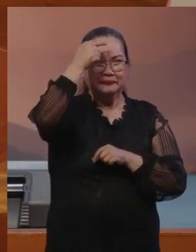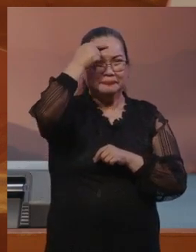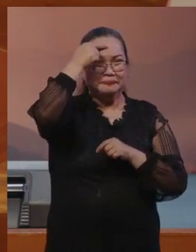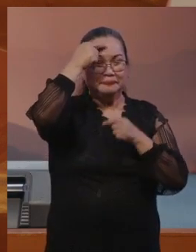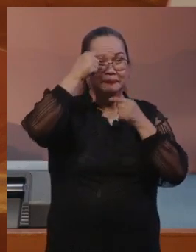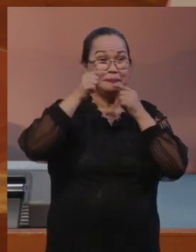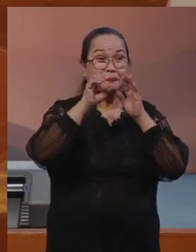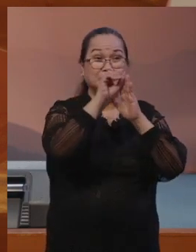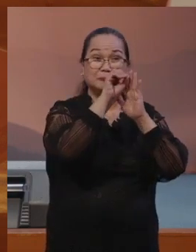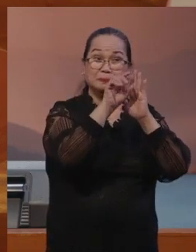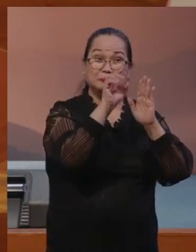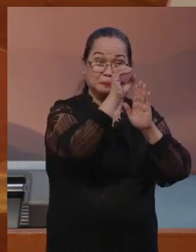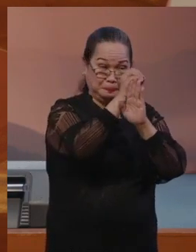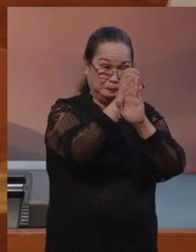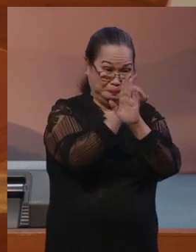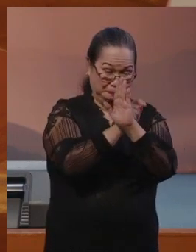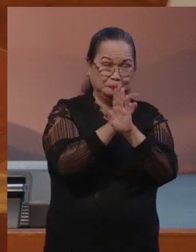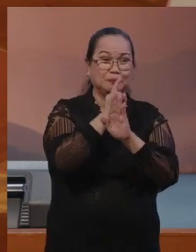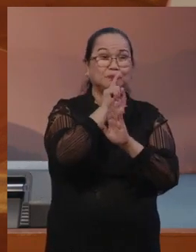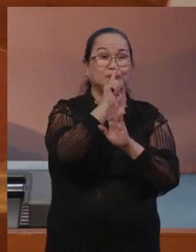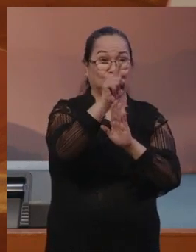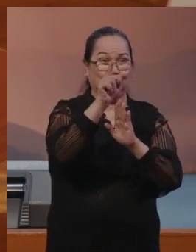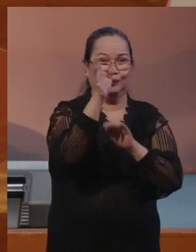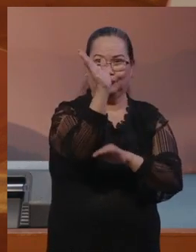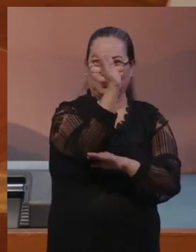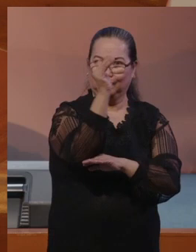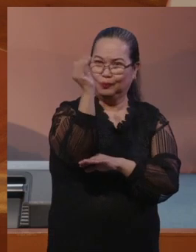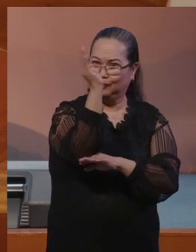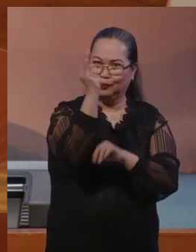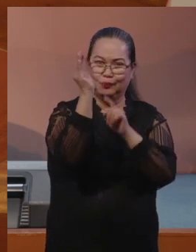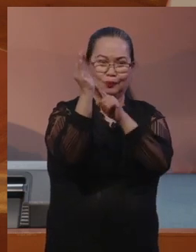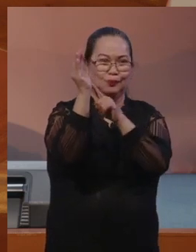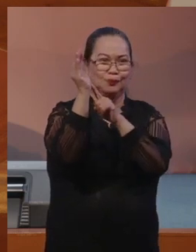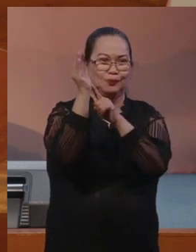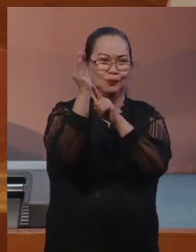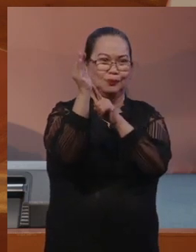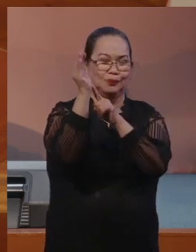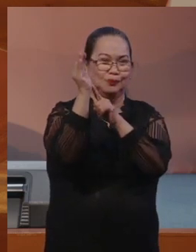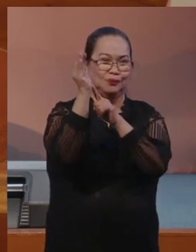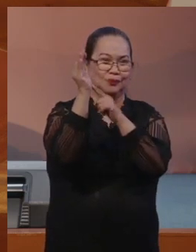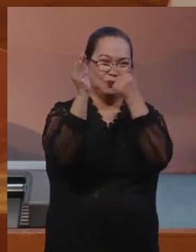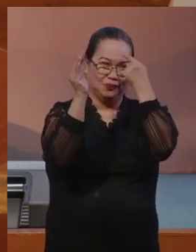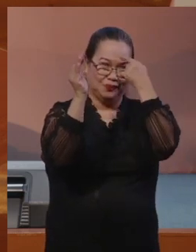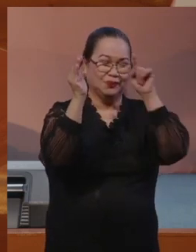Old Testament, yung salitang prostitute ay pornein.